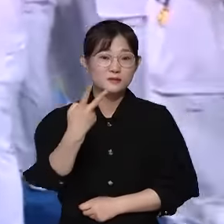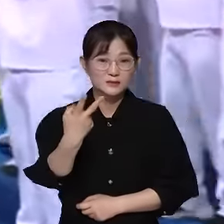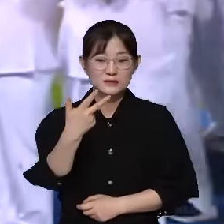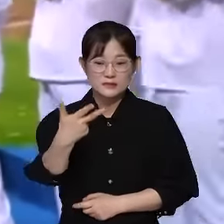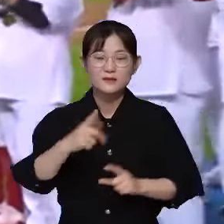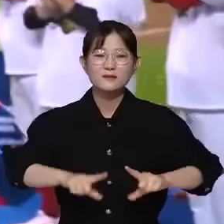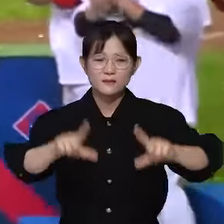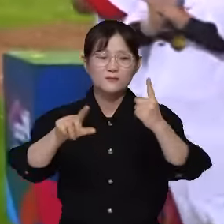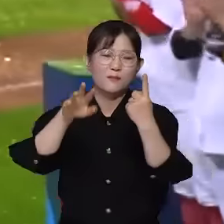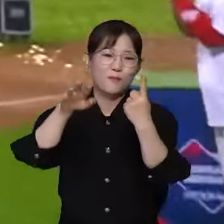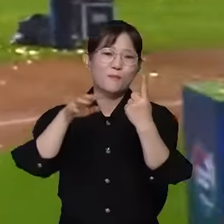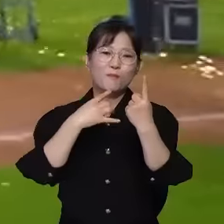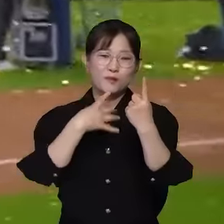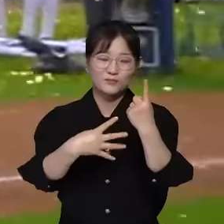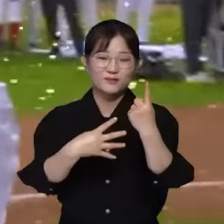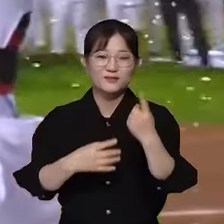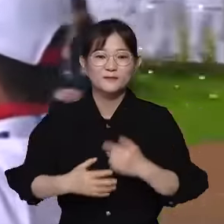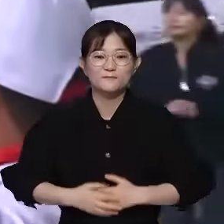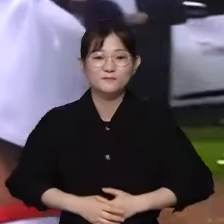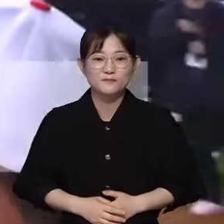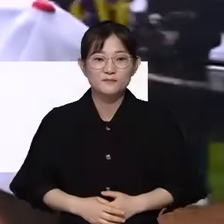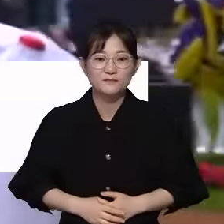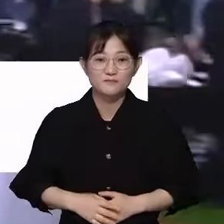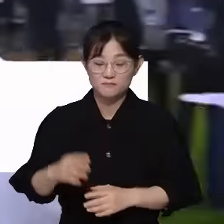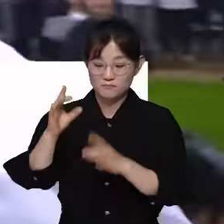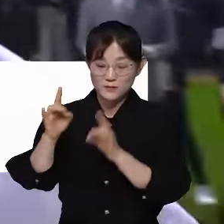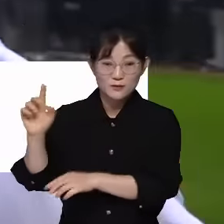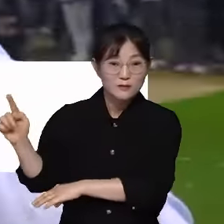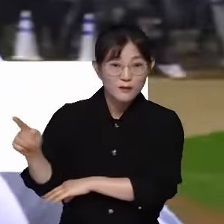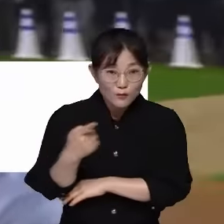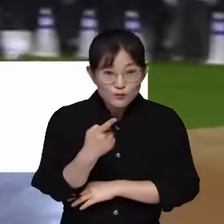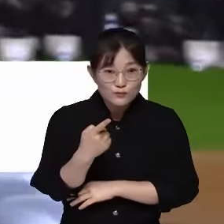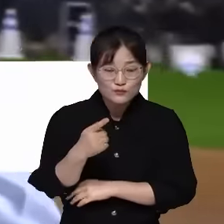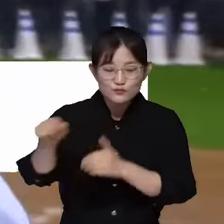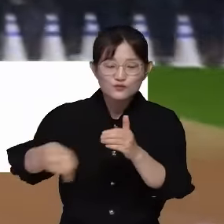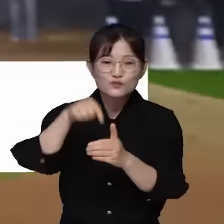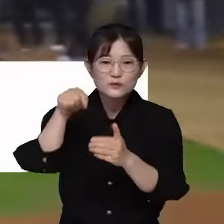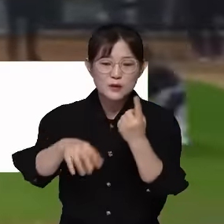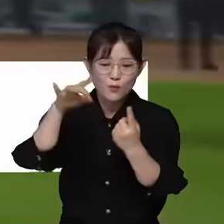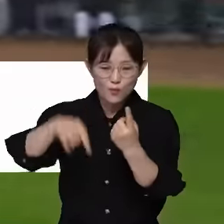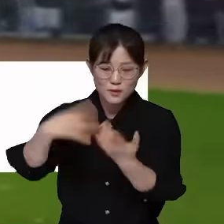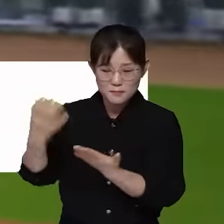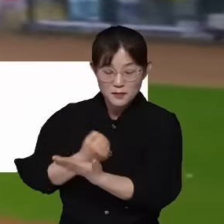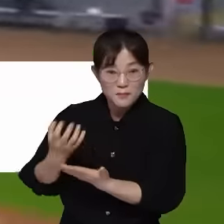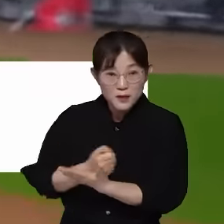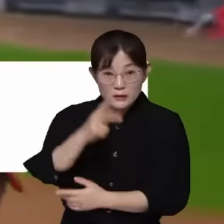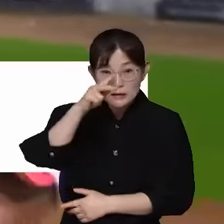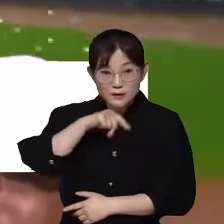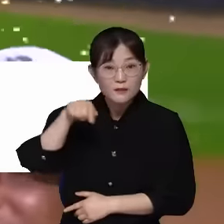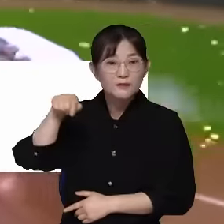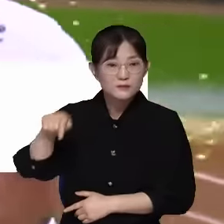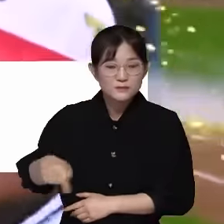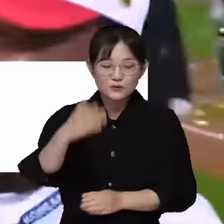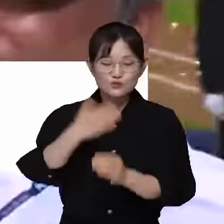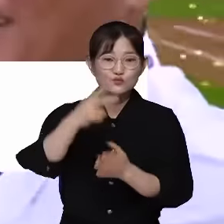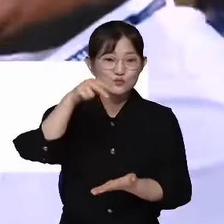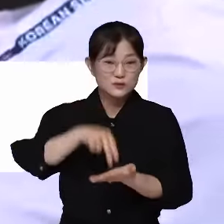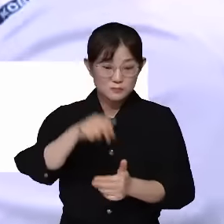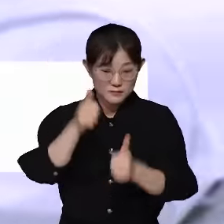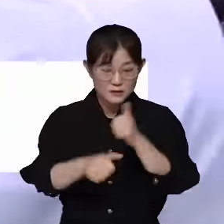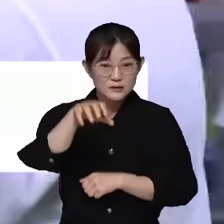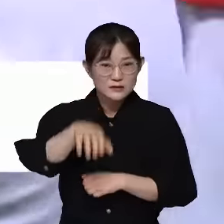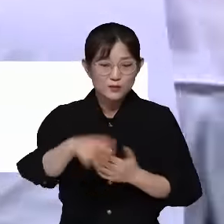한 차례뿐이었습니다. 프로야구 구단 중 가장 많은 우승 트로피를 보유한 기아지만 중립구장 규정